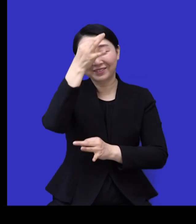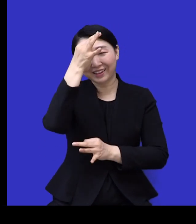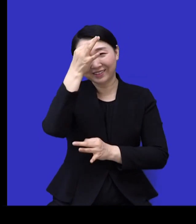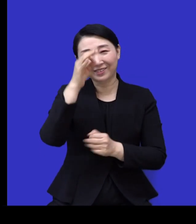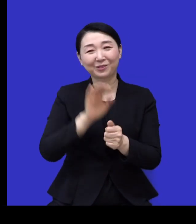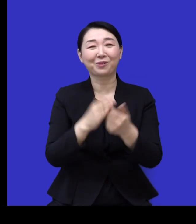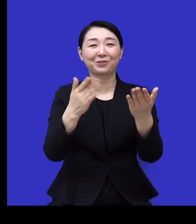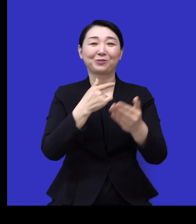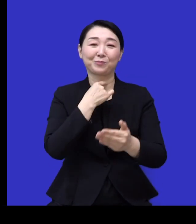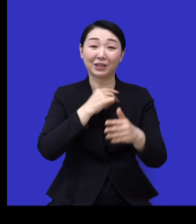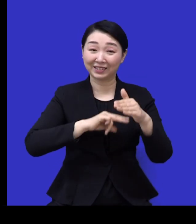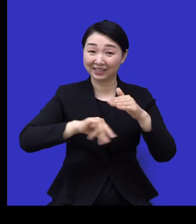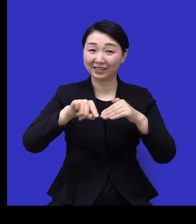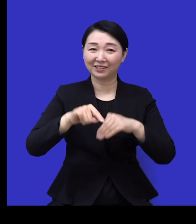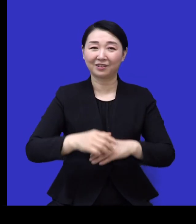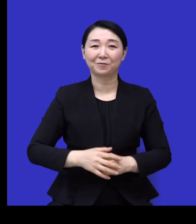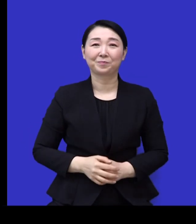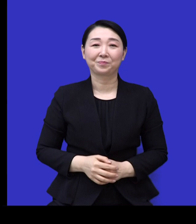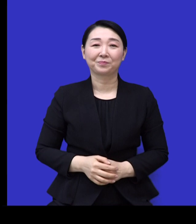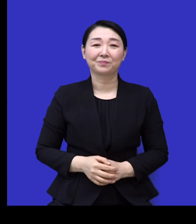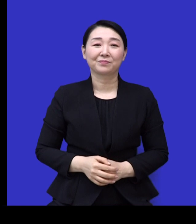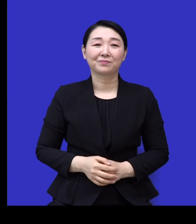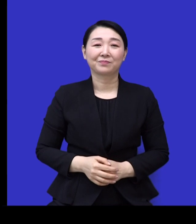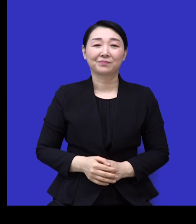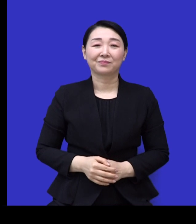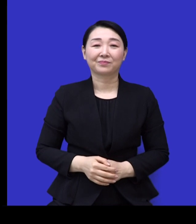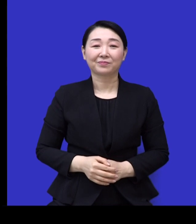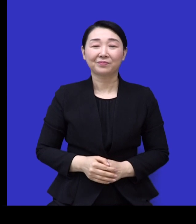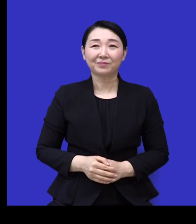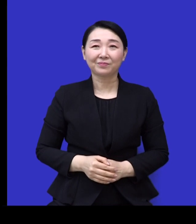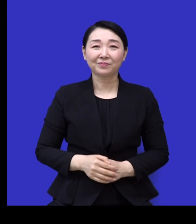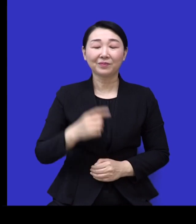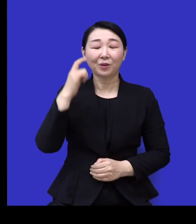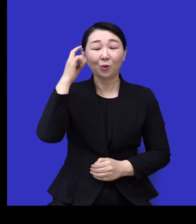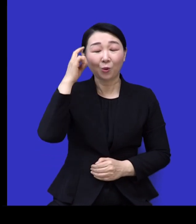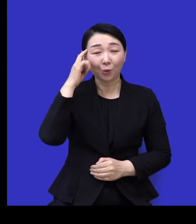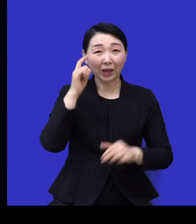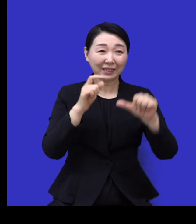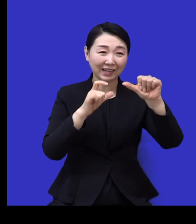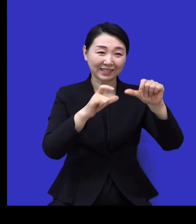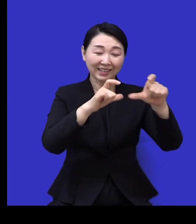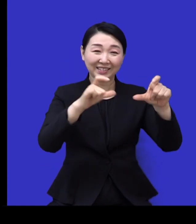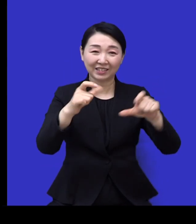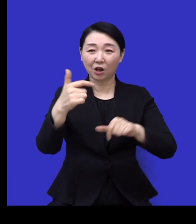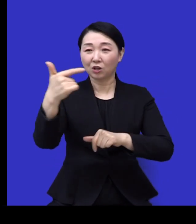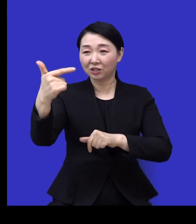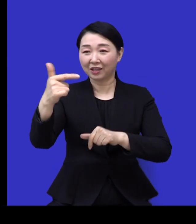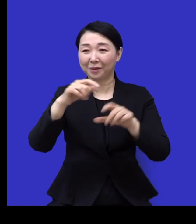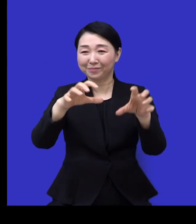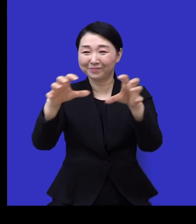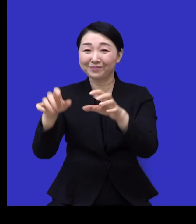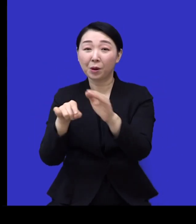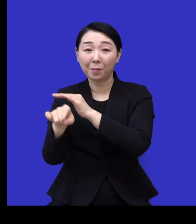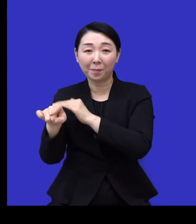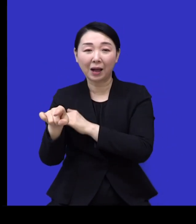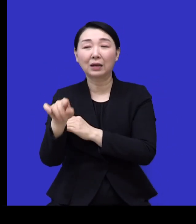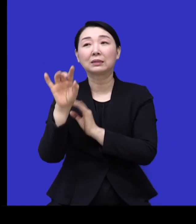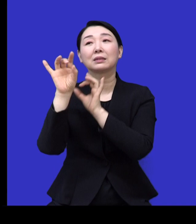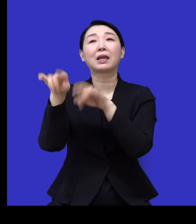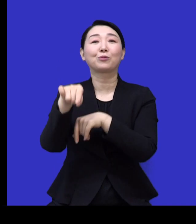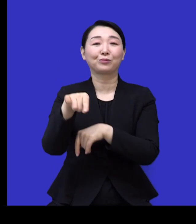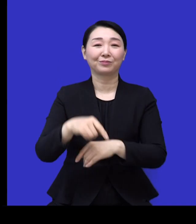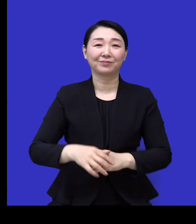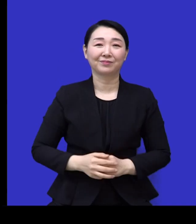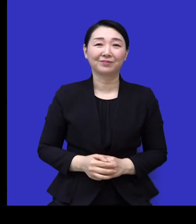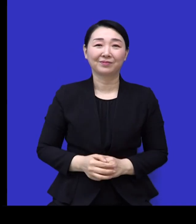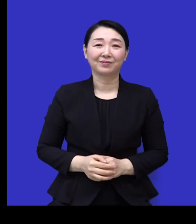여기도 이제 지하철. 예, 6대주 광고 선거 캠페인이라고 오대양 6대주에서 진행할 때 태국이었는데요. 어머나, 태국이에요? 네.